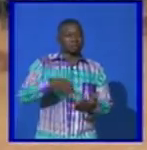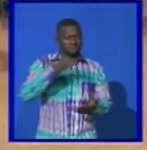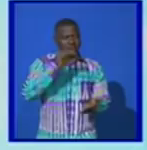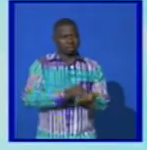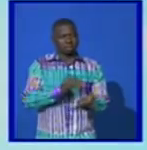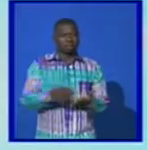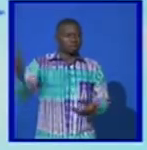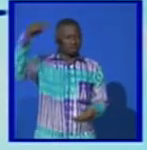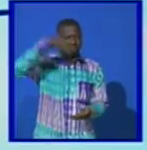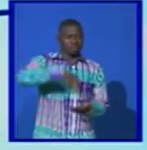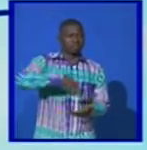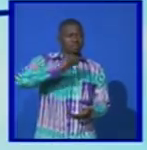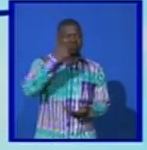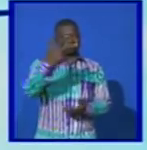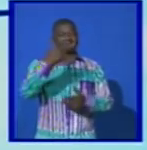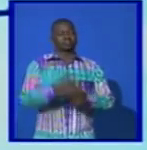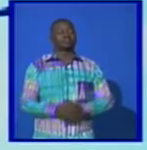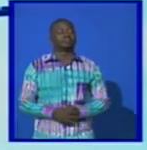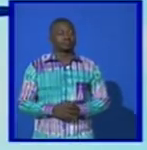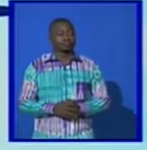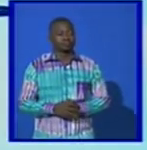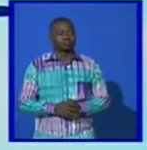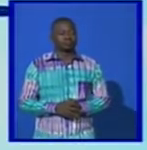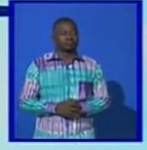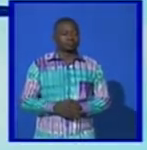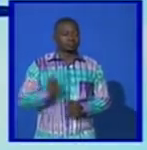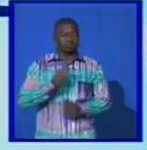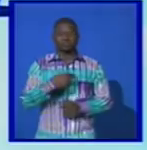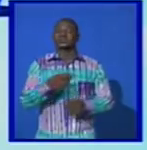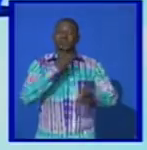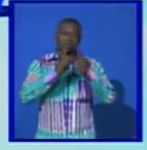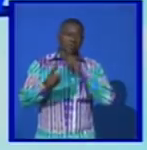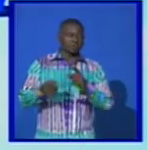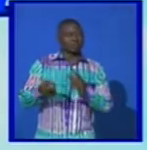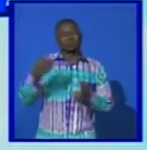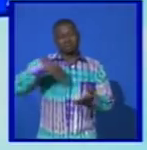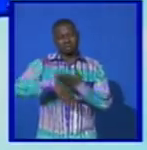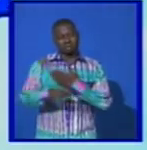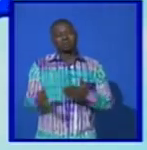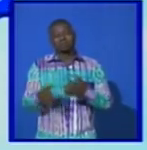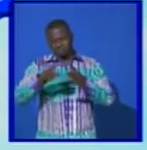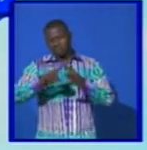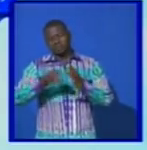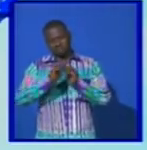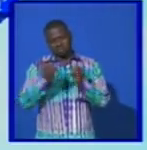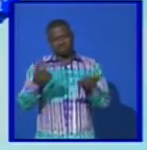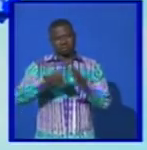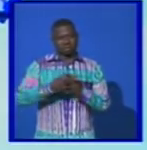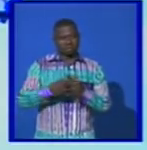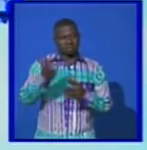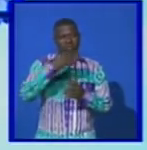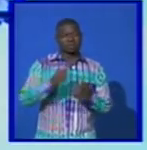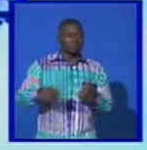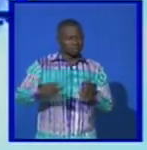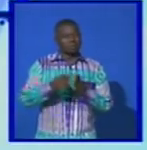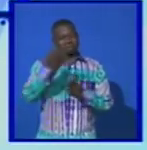2013. Nous en parlions en début de journal. C'est parti depuis ce matin pour la 54e session